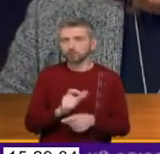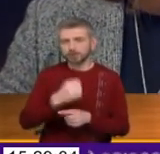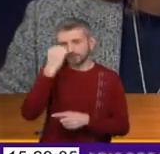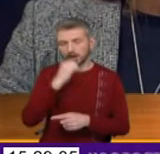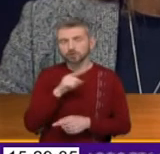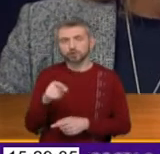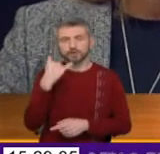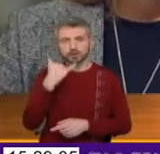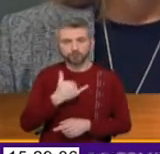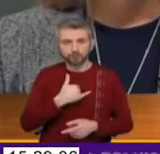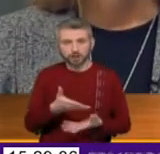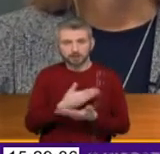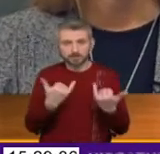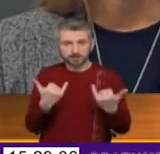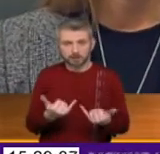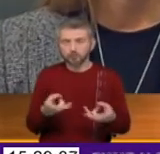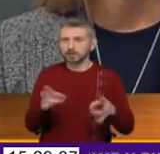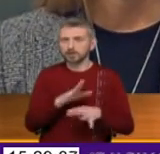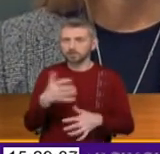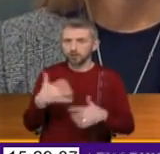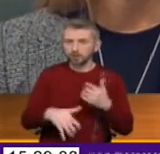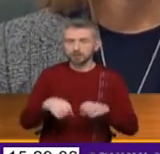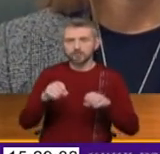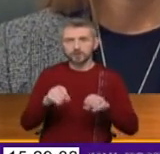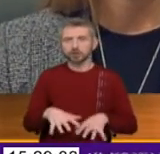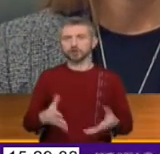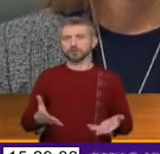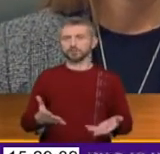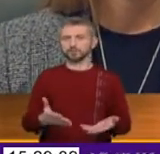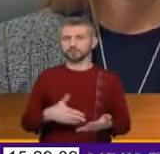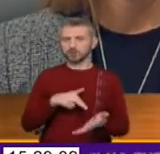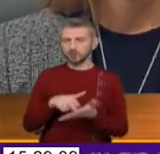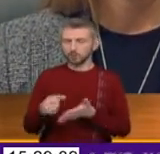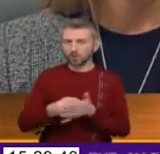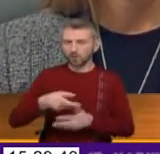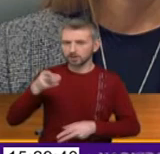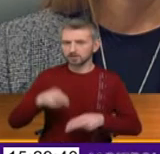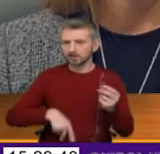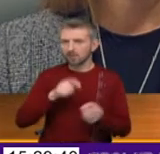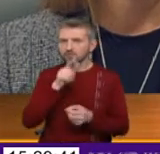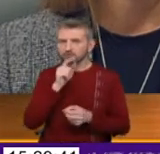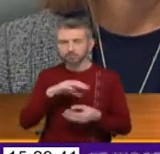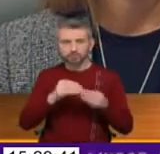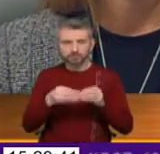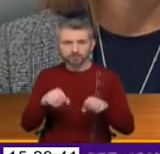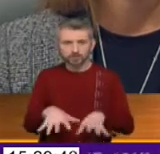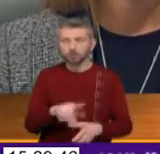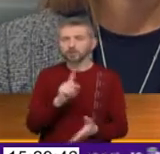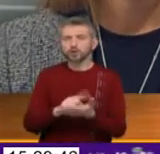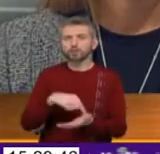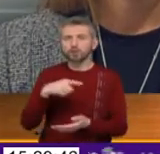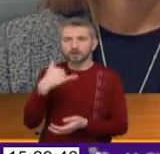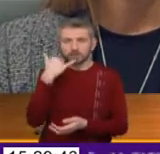що ви зателефонували нам зараз. Не залишилися байдужі, вирішили йти до кінця, вирішити обов'язково цю проблему. Обов'язково номер